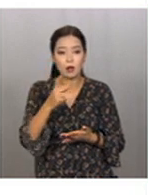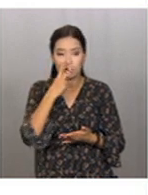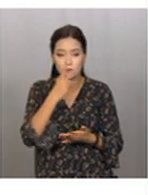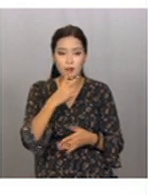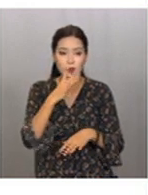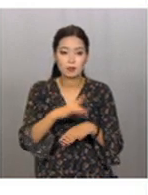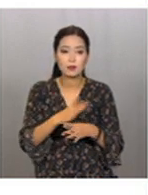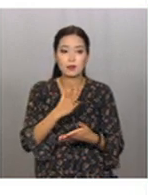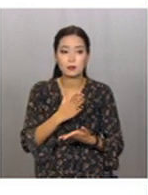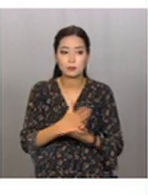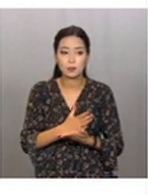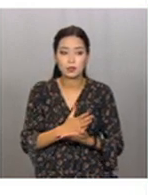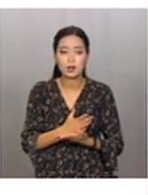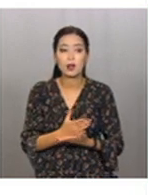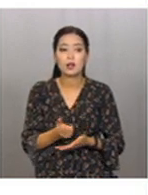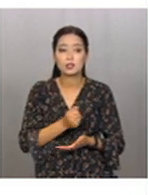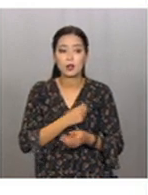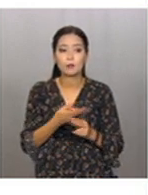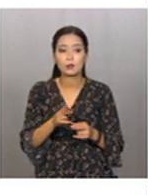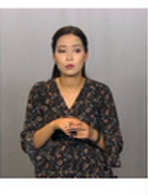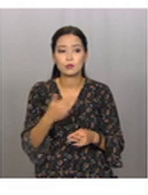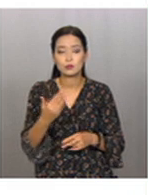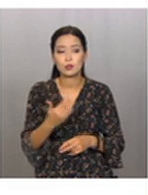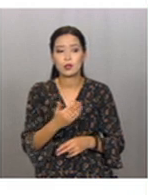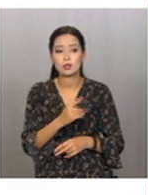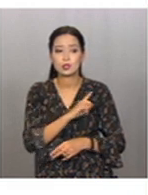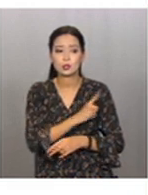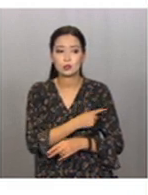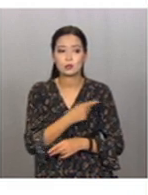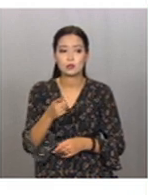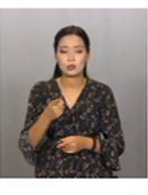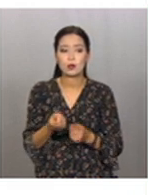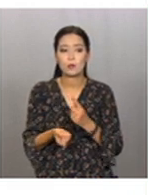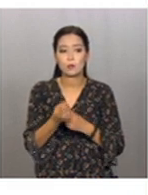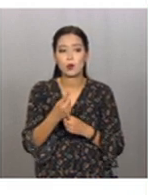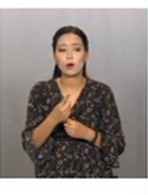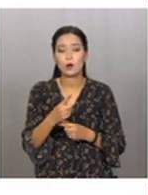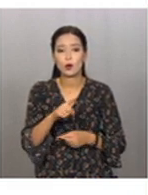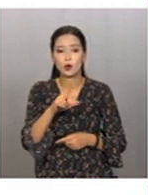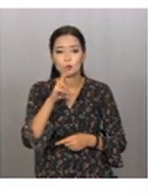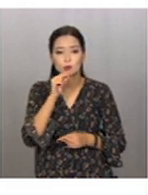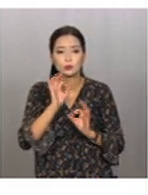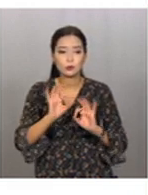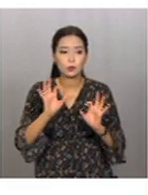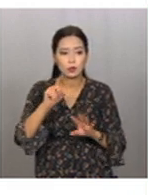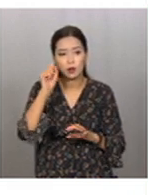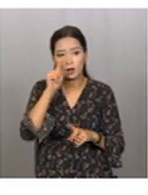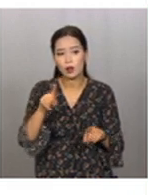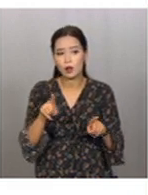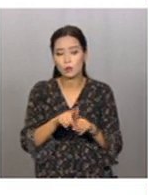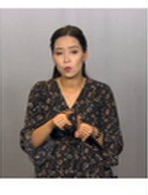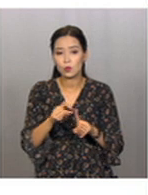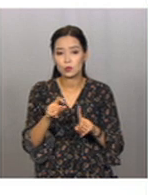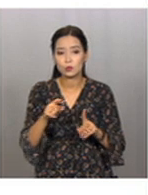түсінеді. Шіркін-ай, мұндай жүрік туармысың? Сөйлейсің алтындай ғып сөздің жезін деп тіпті оған